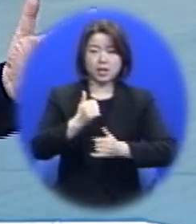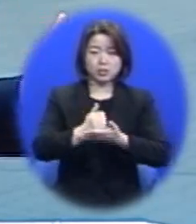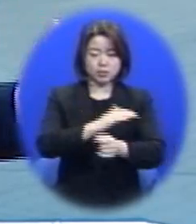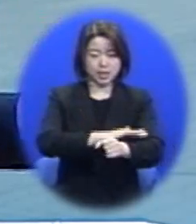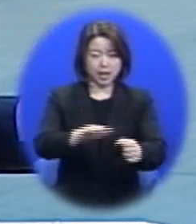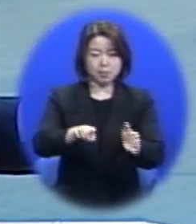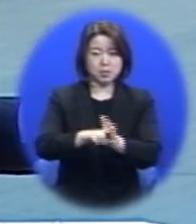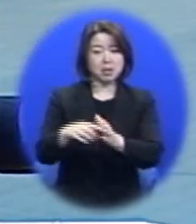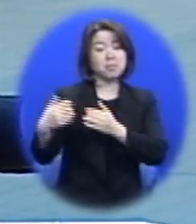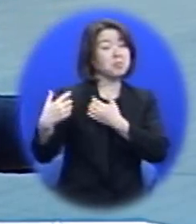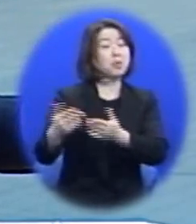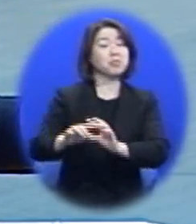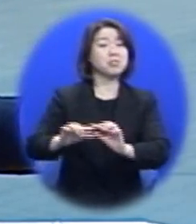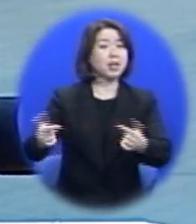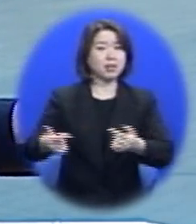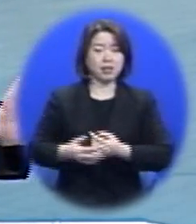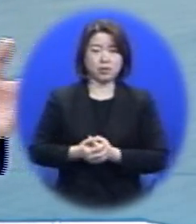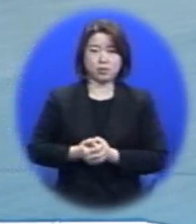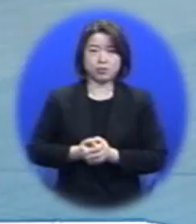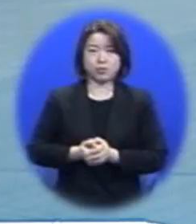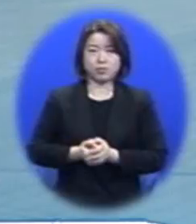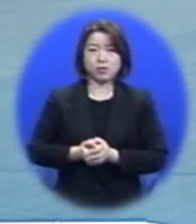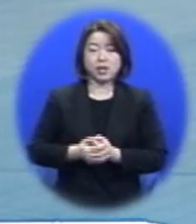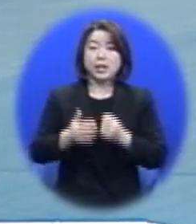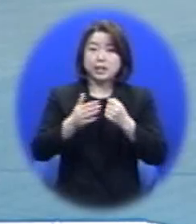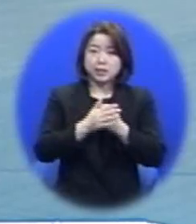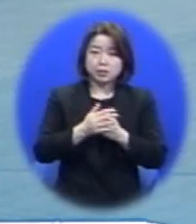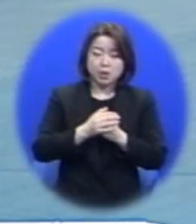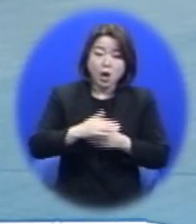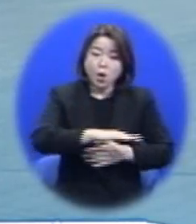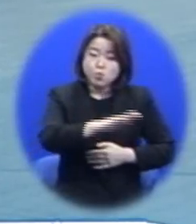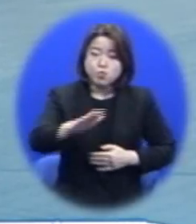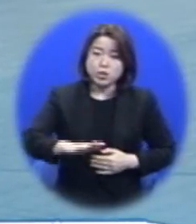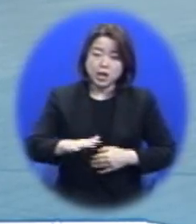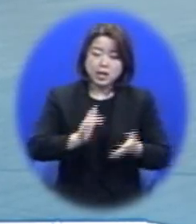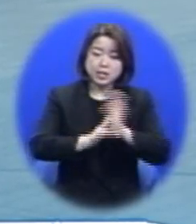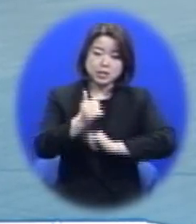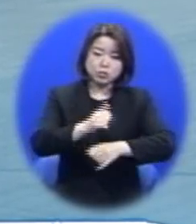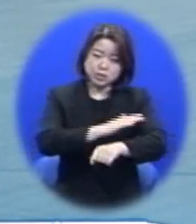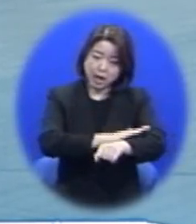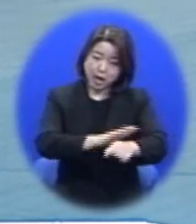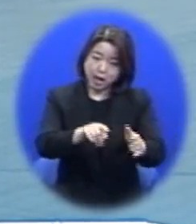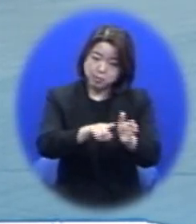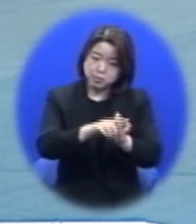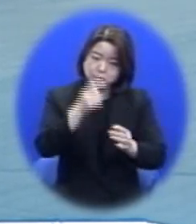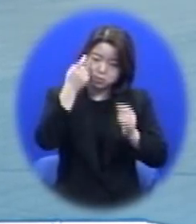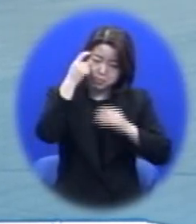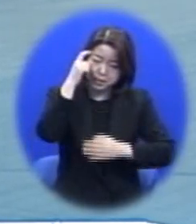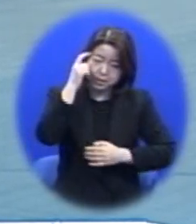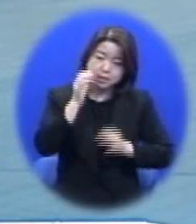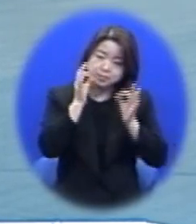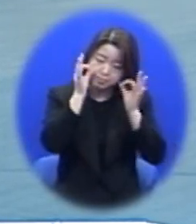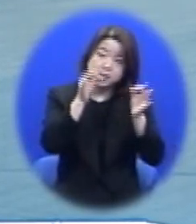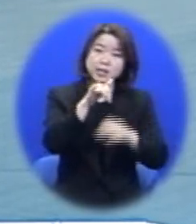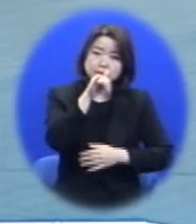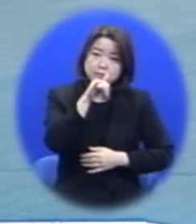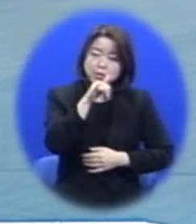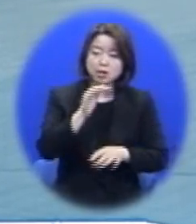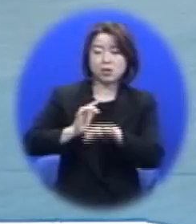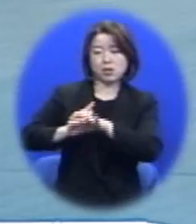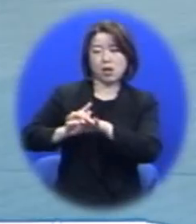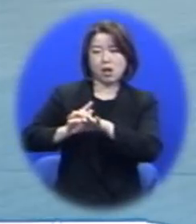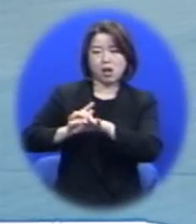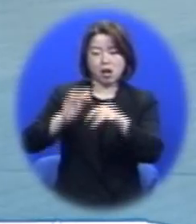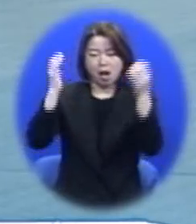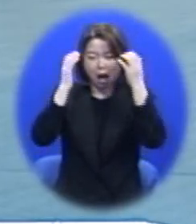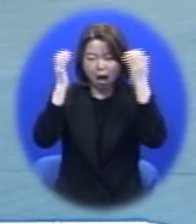결코 내버려 둘 수 없죠. 그러니까 우리가 예수를 잘 믿으려고 그러면 반드시 사탄이 우리를 고난 중에 몰고